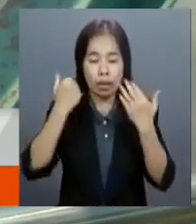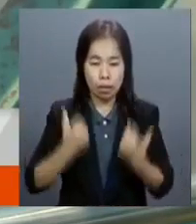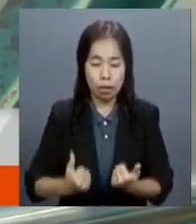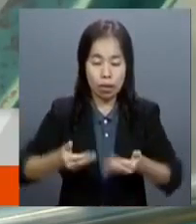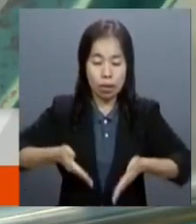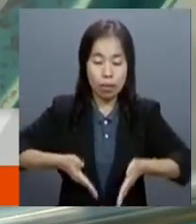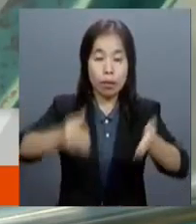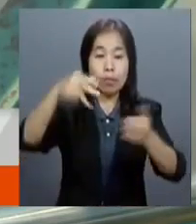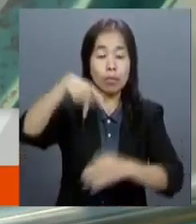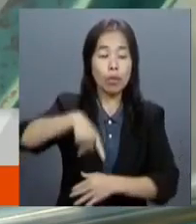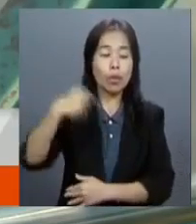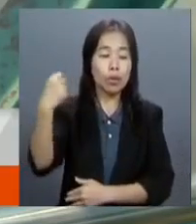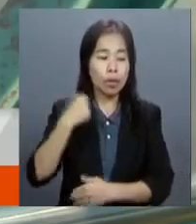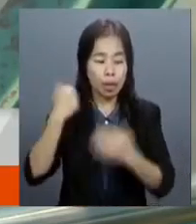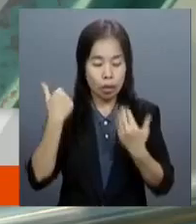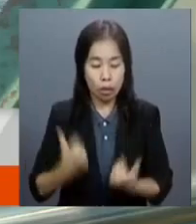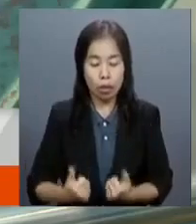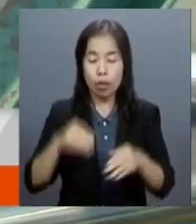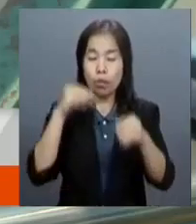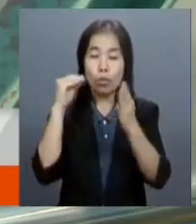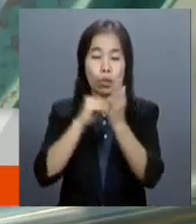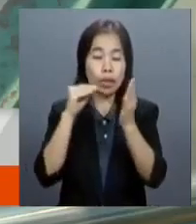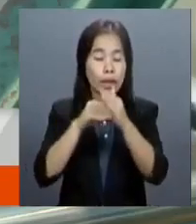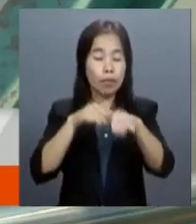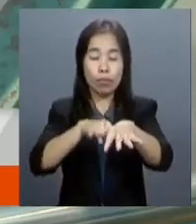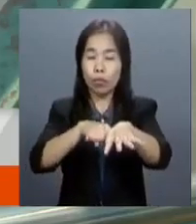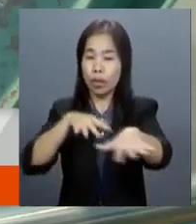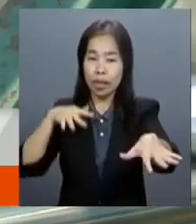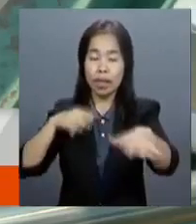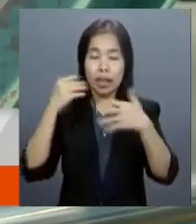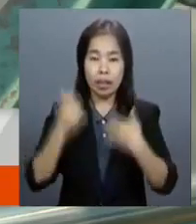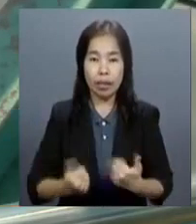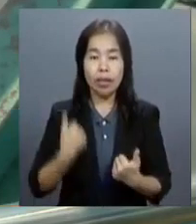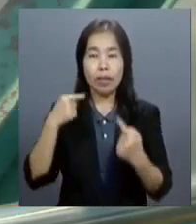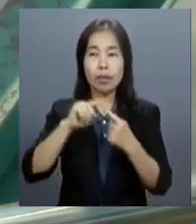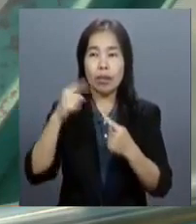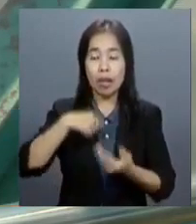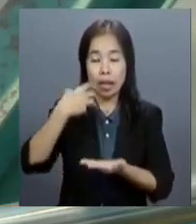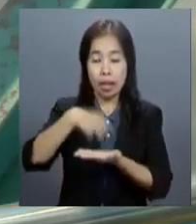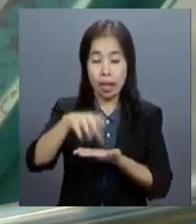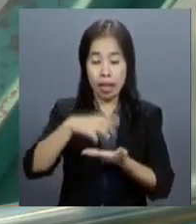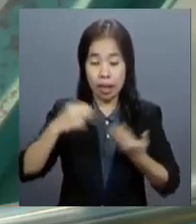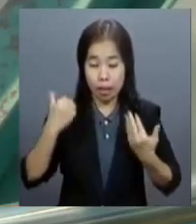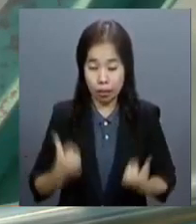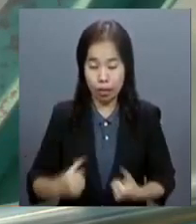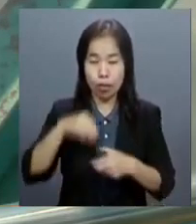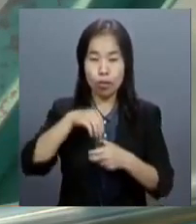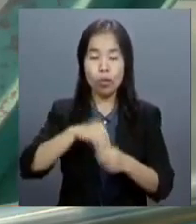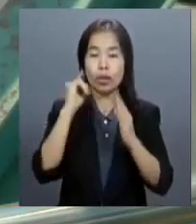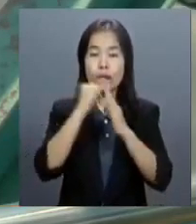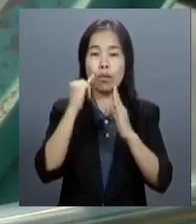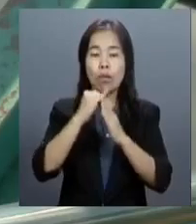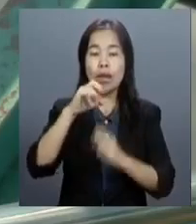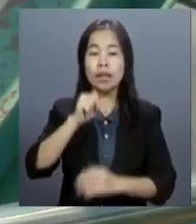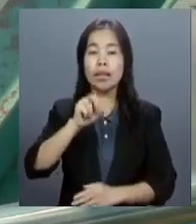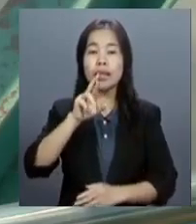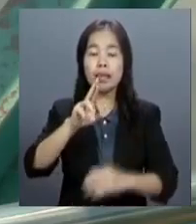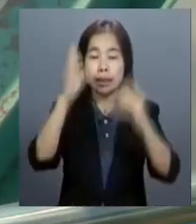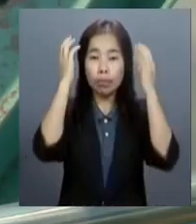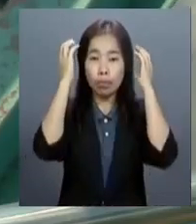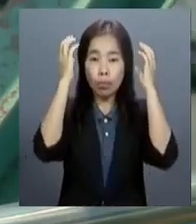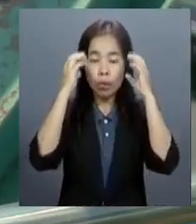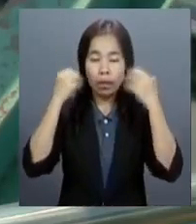ครเรื่อยมาจนถึงถนนมิตรภาพจังหวัดสระบุรีจุดที่ทีมข่าวไทย PBS รายงานสดในขณะนี้ก็ทำให้เห็นว่าสภาพรถนั้นเ